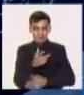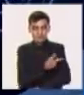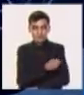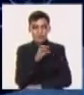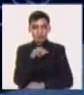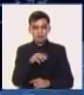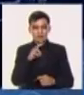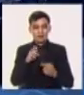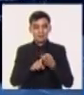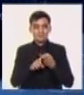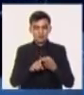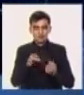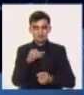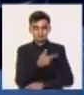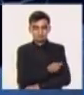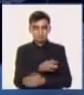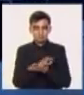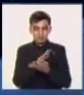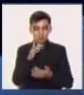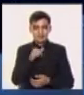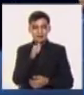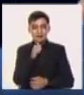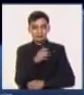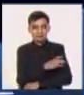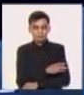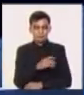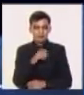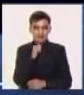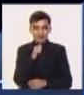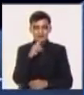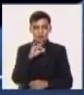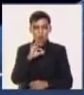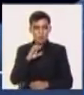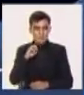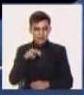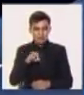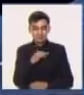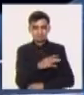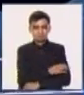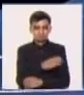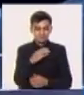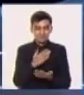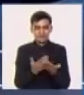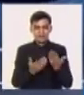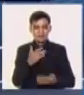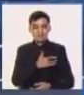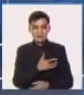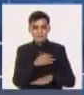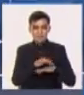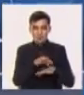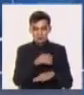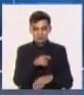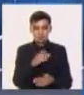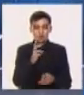коронавируса. Это люди из группы риска, у которых сахарный диабет, артериальная гипертония и ишемическая болезнь сердца. При этих заболеваниях высок